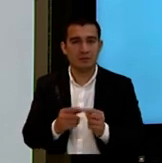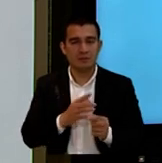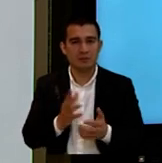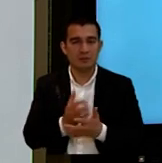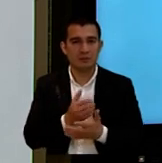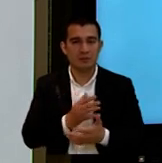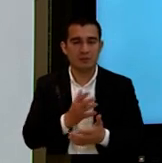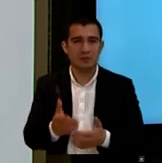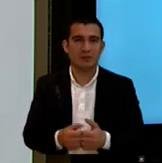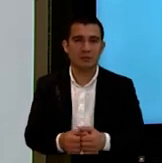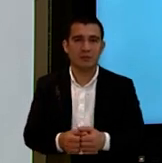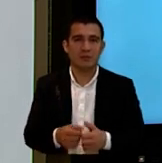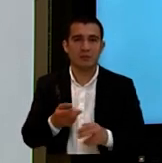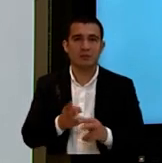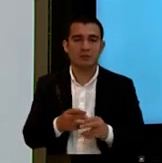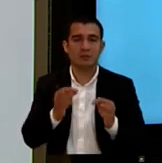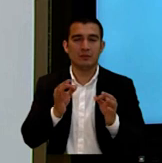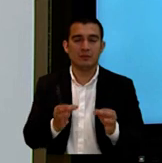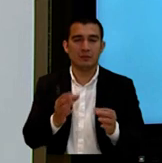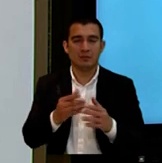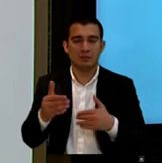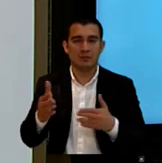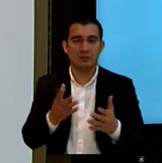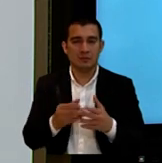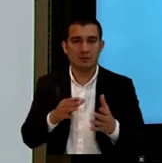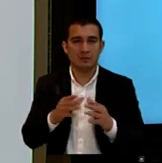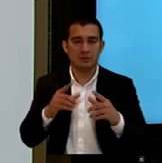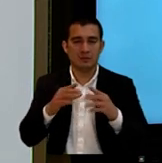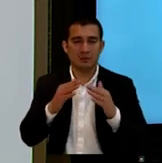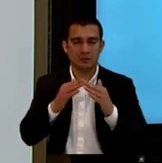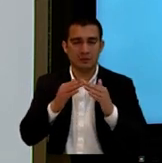olishimiz mumkin. Endi to'g'ri burchakli uchburchakni ajratib oldik.